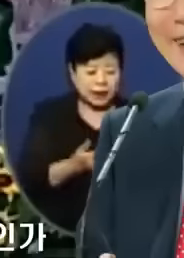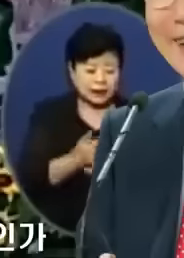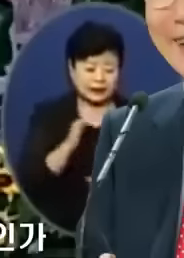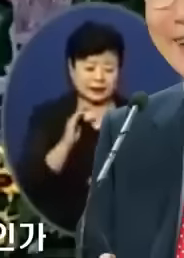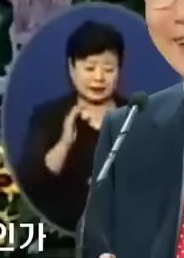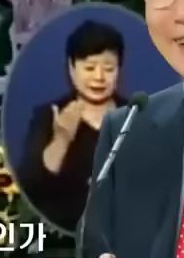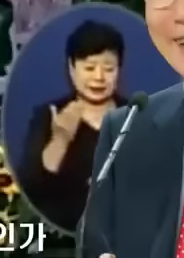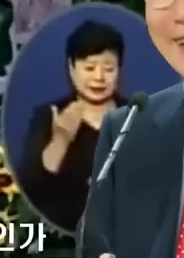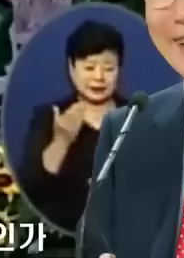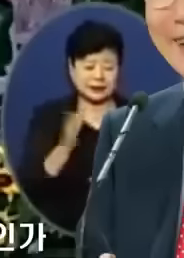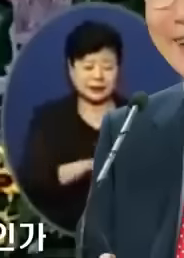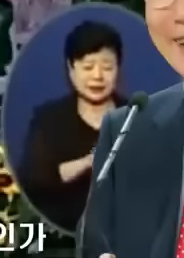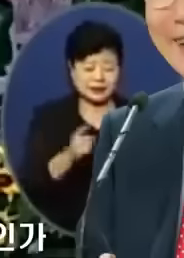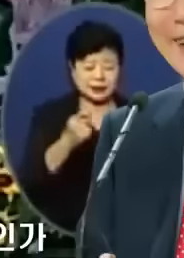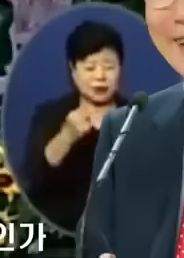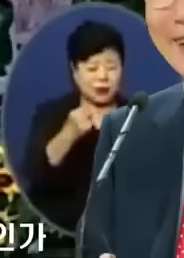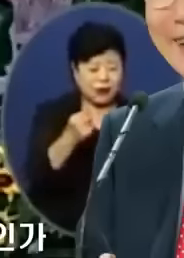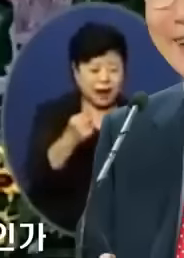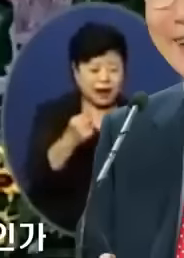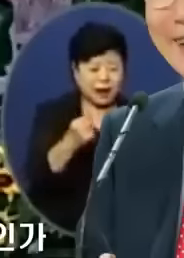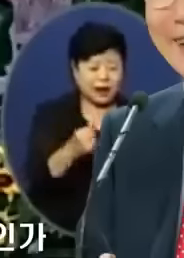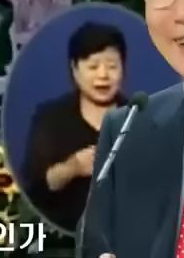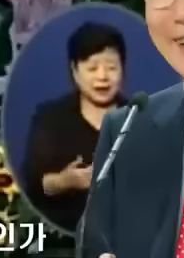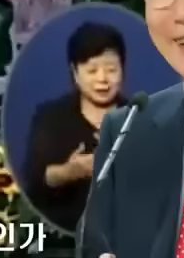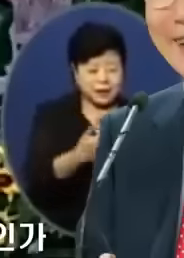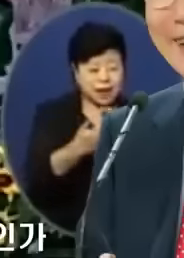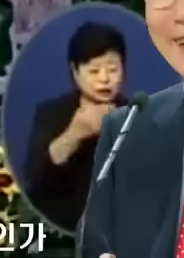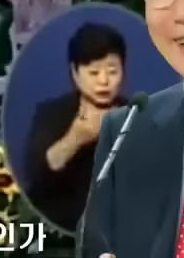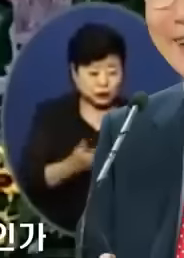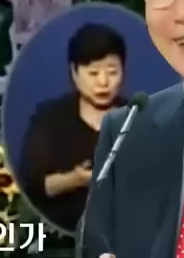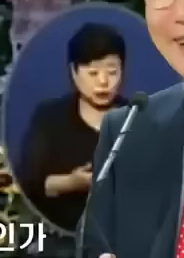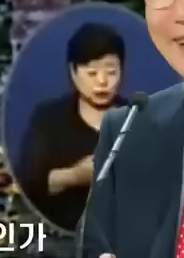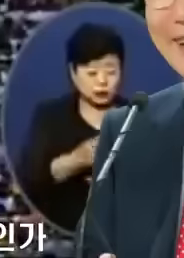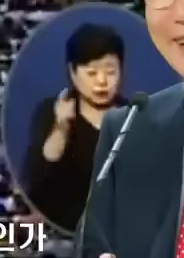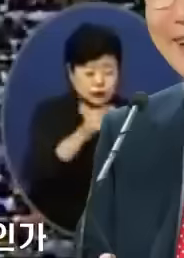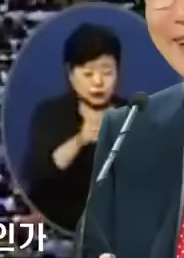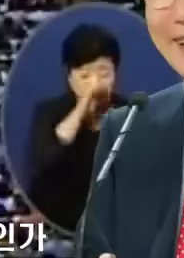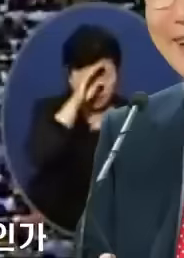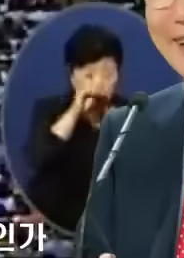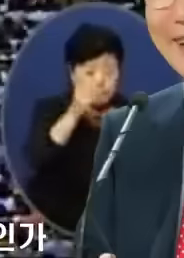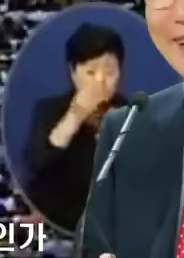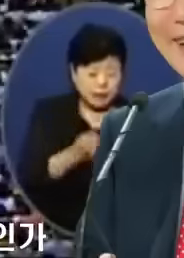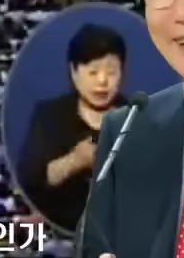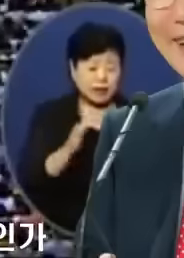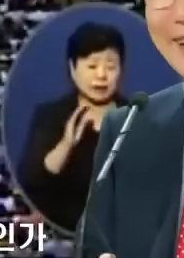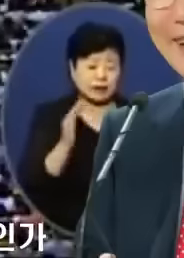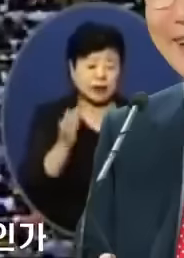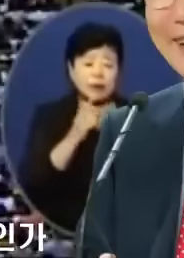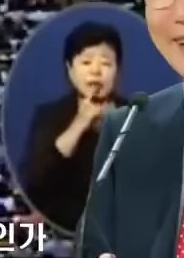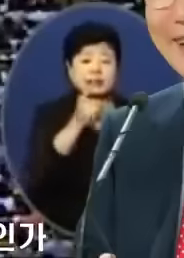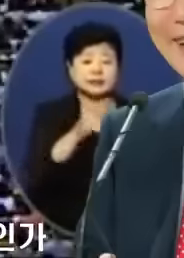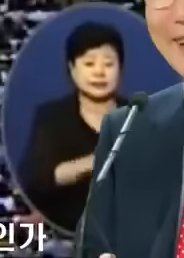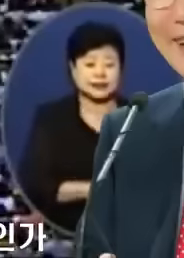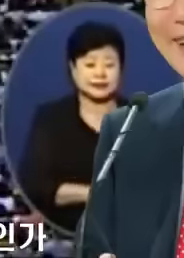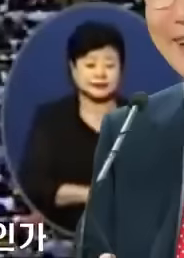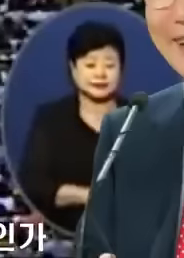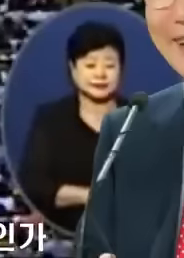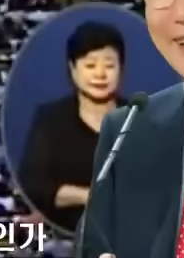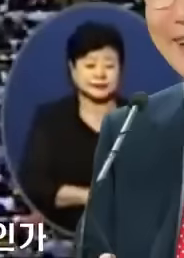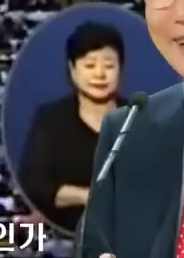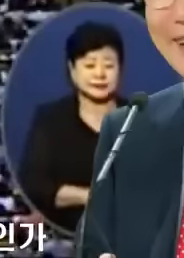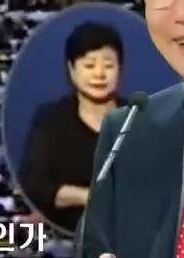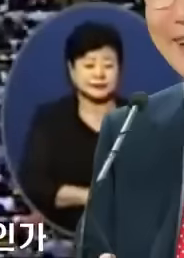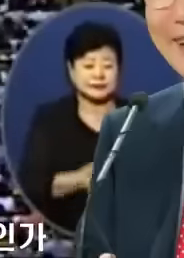되는 것입니다. 치료와 건강의 면역을 주심으로 그가 채찍에 맞음으로 너희가 나음을 입었다고 말하고 나갈 수 있는